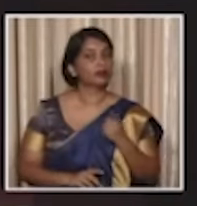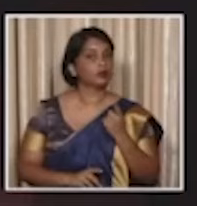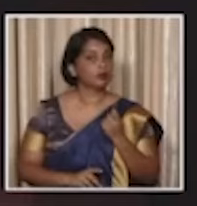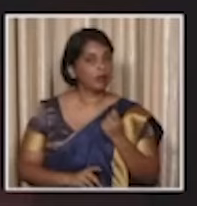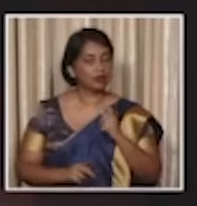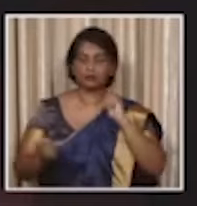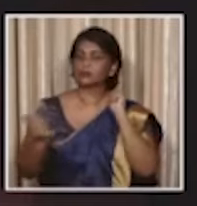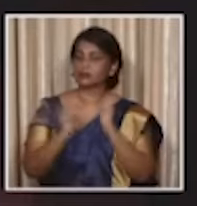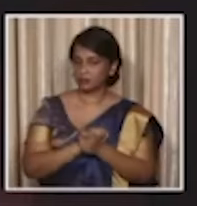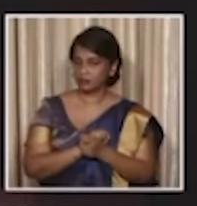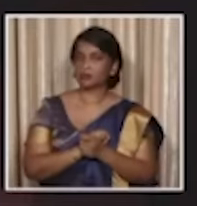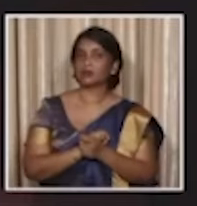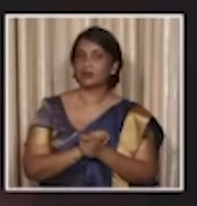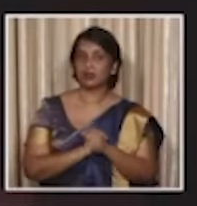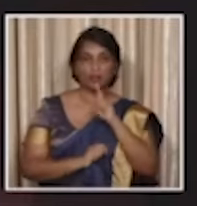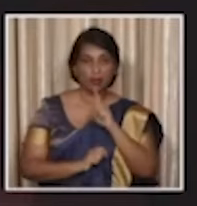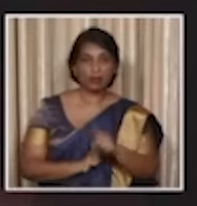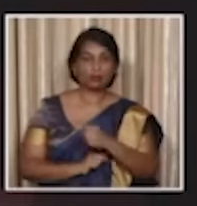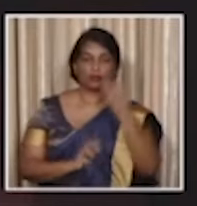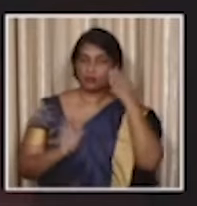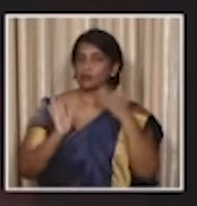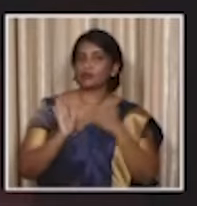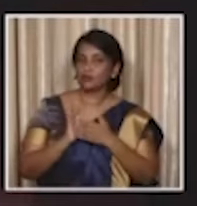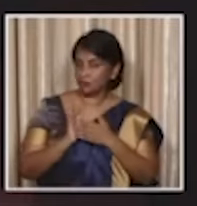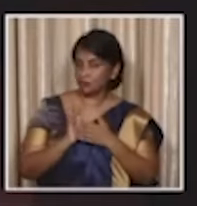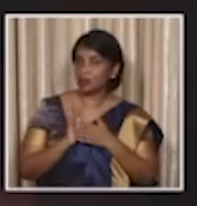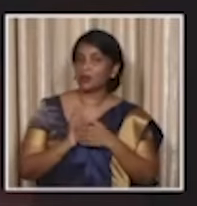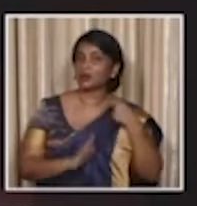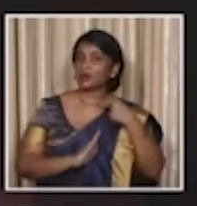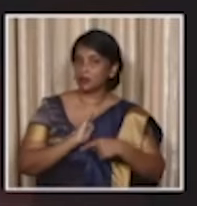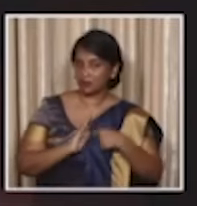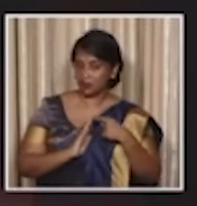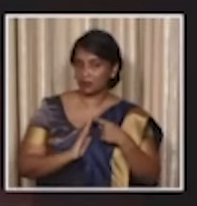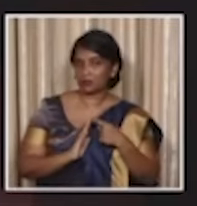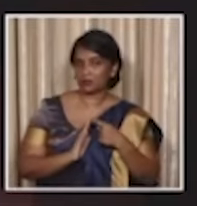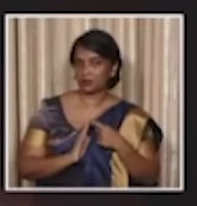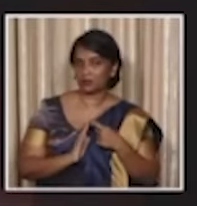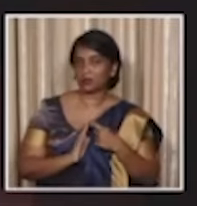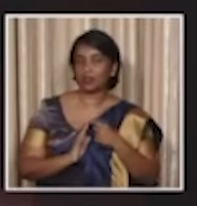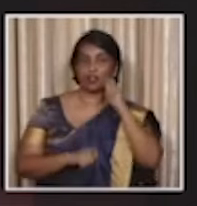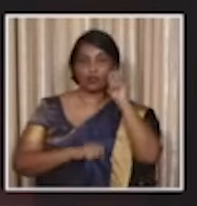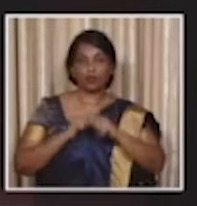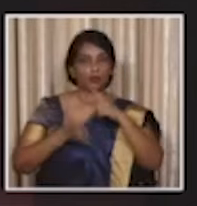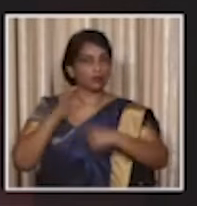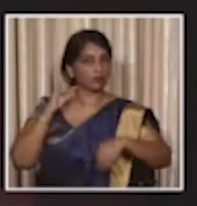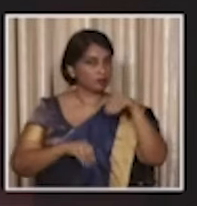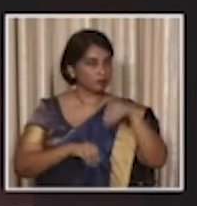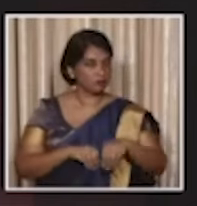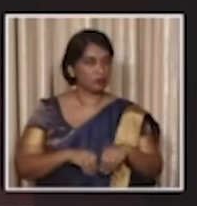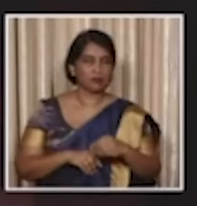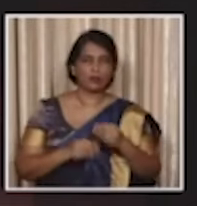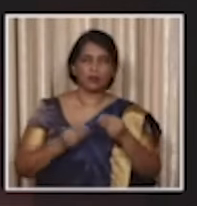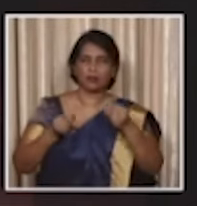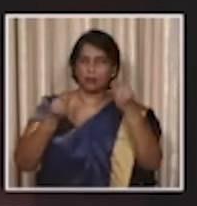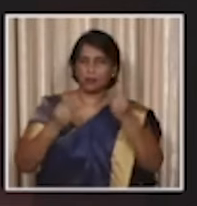ආර්ථික පරිවර්තනය කියන එකේ නාමෙන් මේ රටේ ජනවරම තුට්ටු